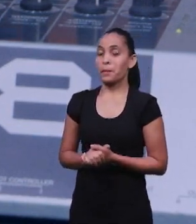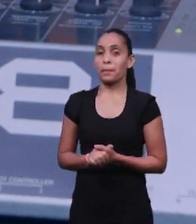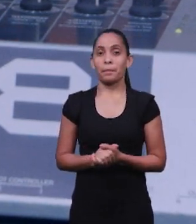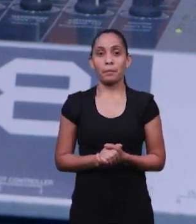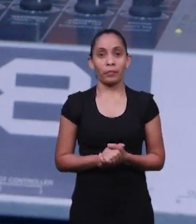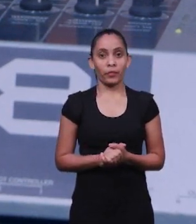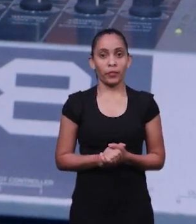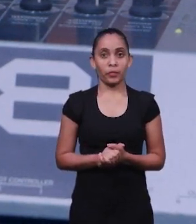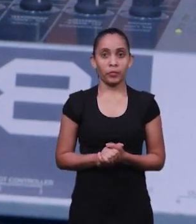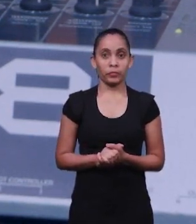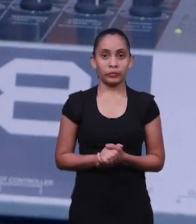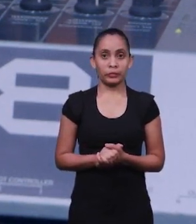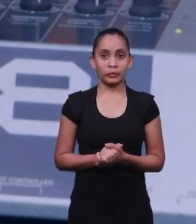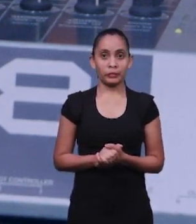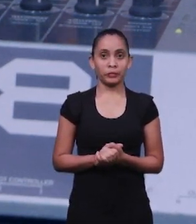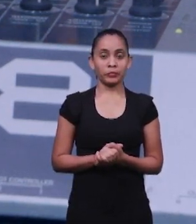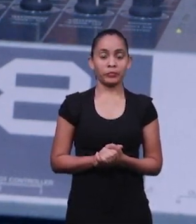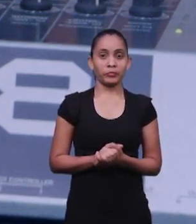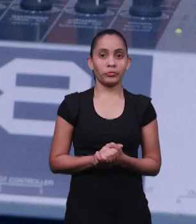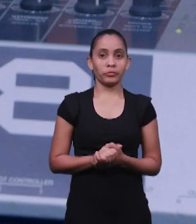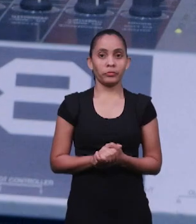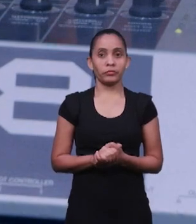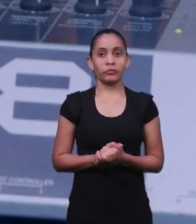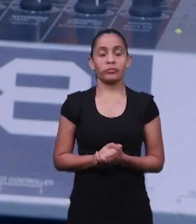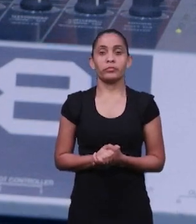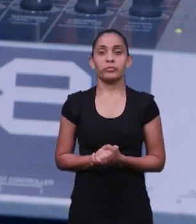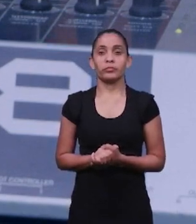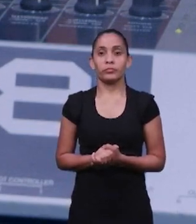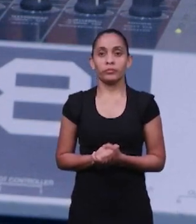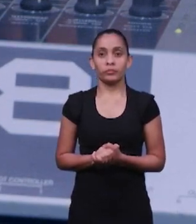2, 3, 1, 2, 3.